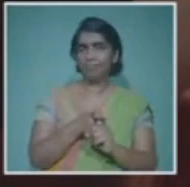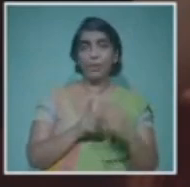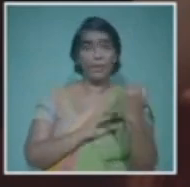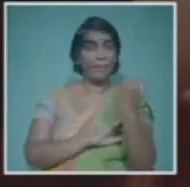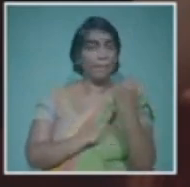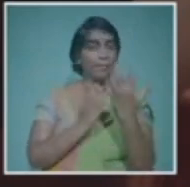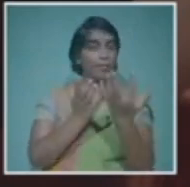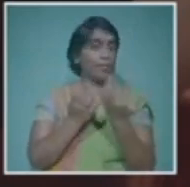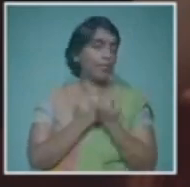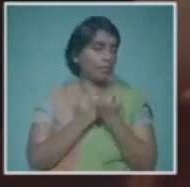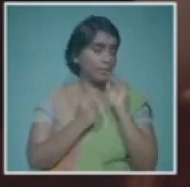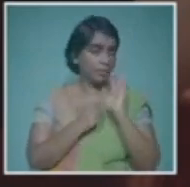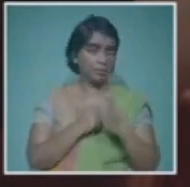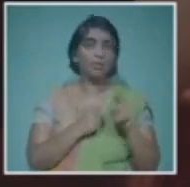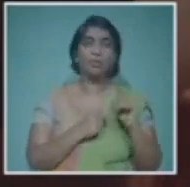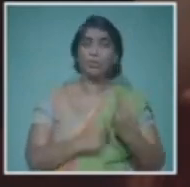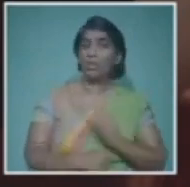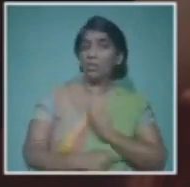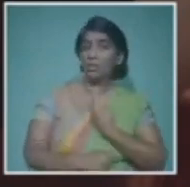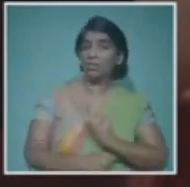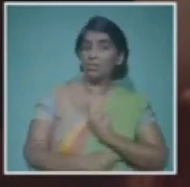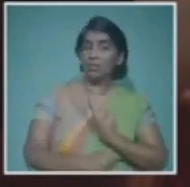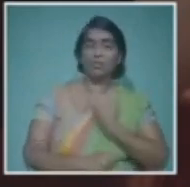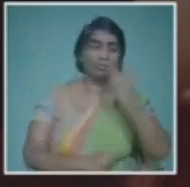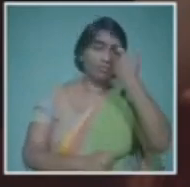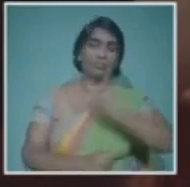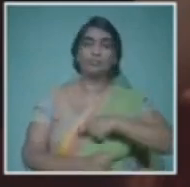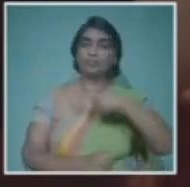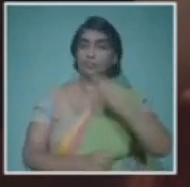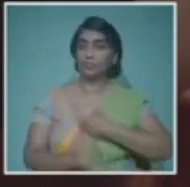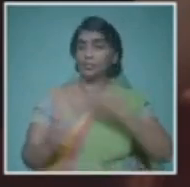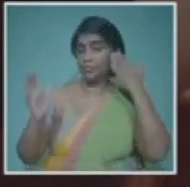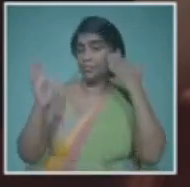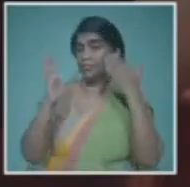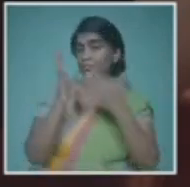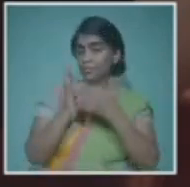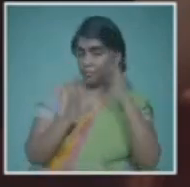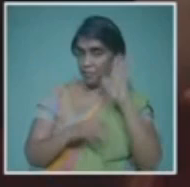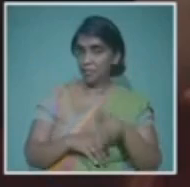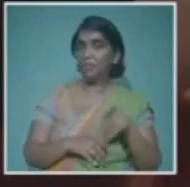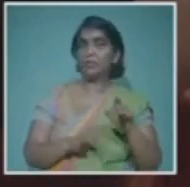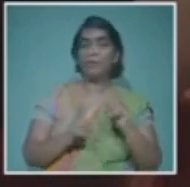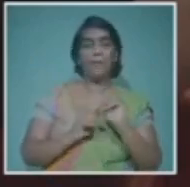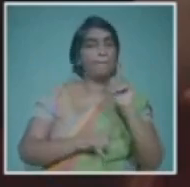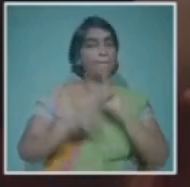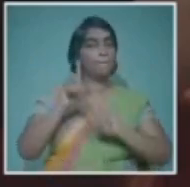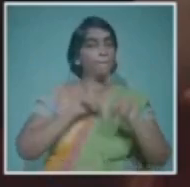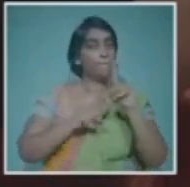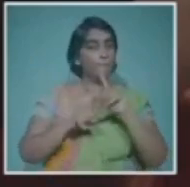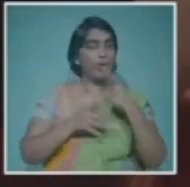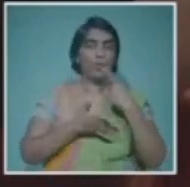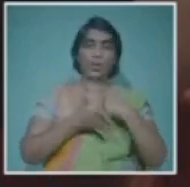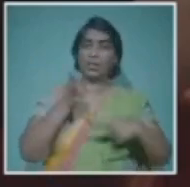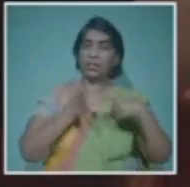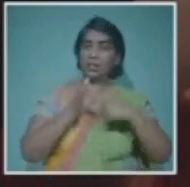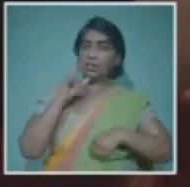බලය ලබා ගැනීම සඳහා තනිතනි පුද්ගලයන් කේන්ද්ර කරගත්තා වූ පාර්ලිමේන්තුවක් හා